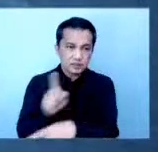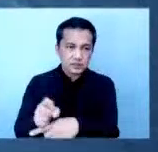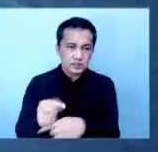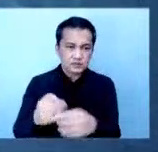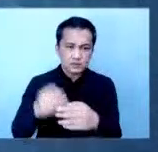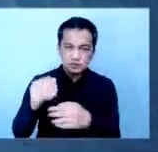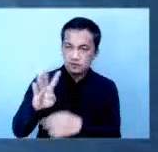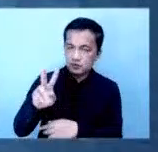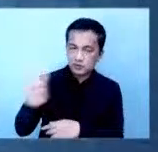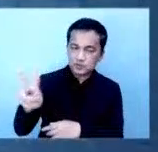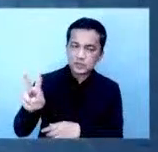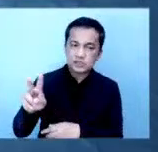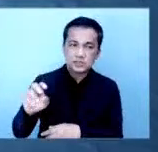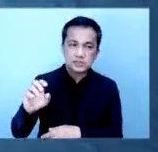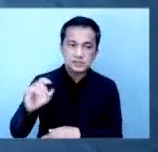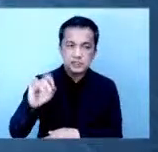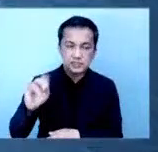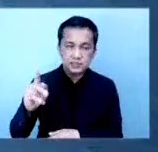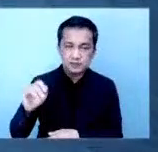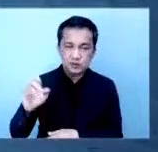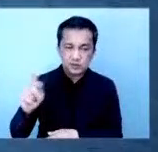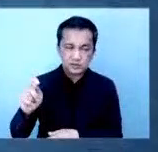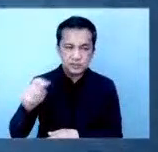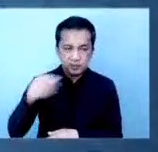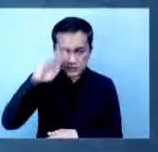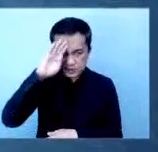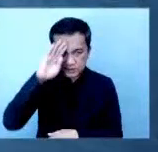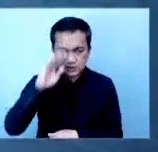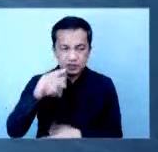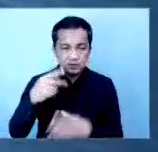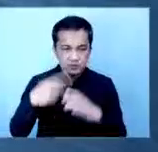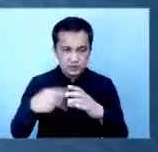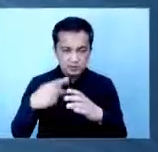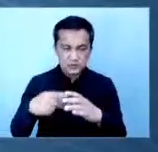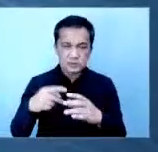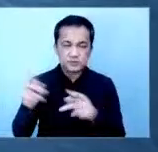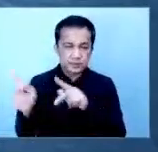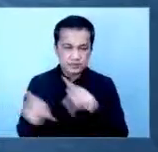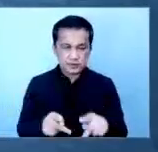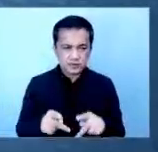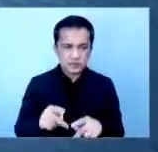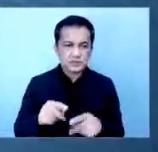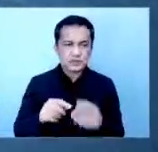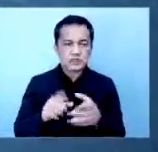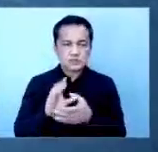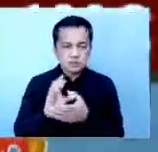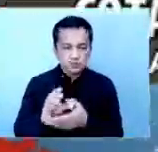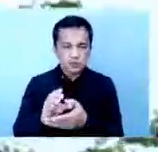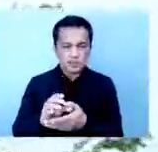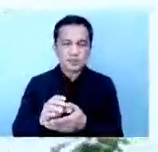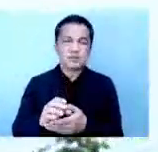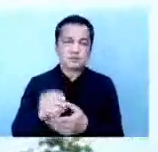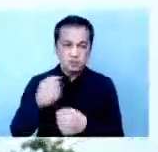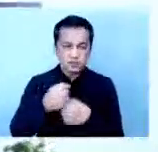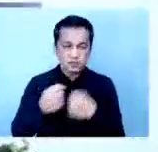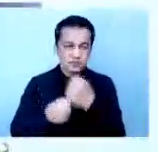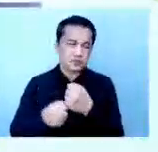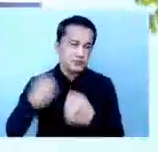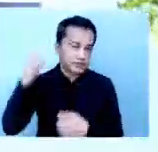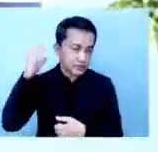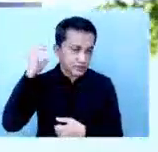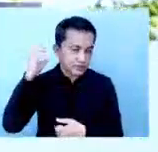sa Sangley Point sa Cavite, Puerto Princesa sa Palawan, Zamboanga City at Cotabato City sa Maguindanao. Paliwanag ng